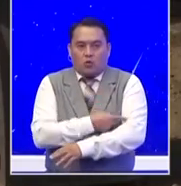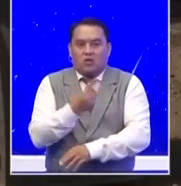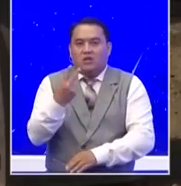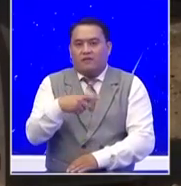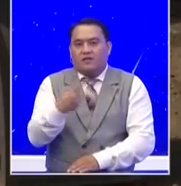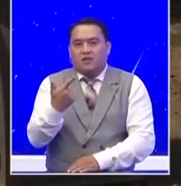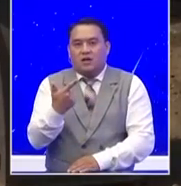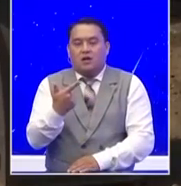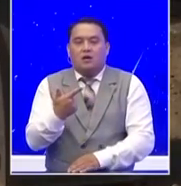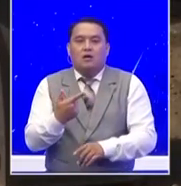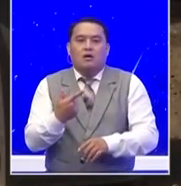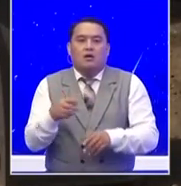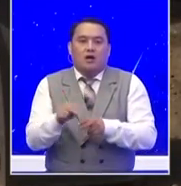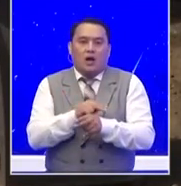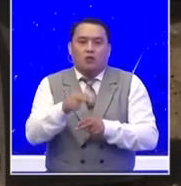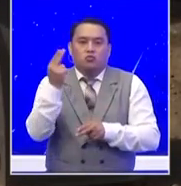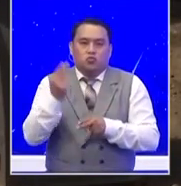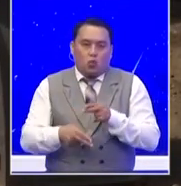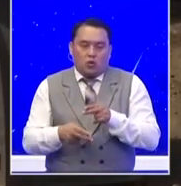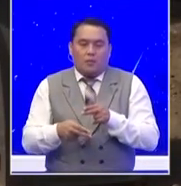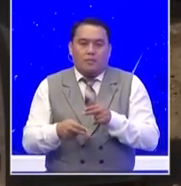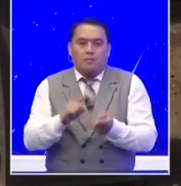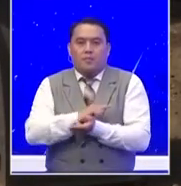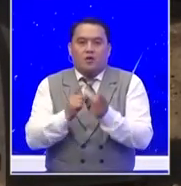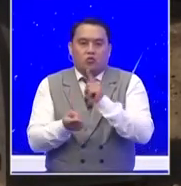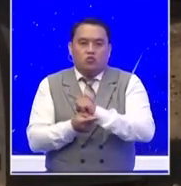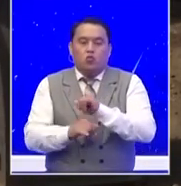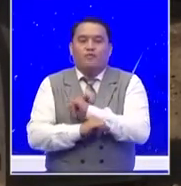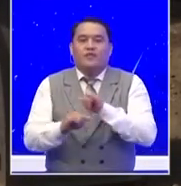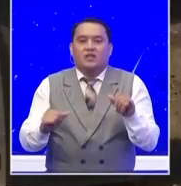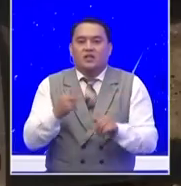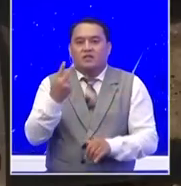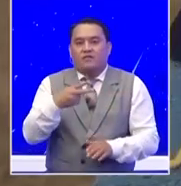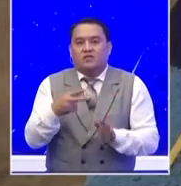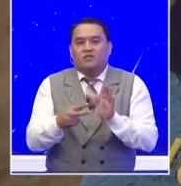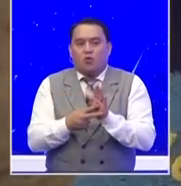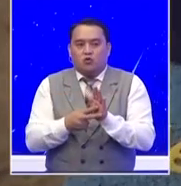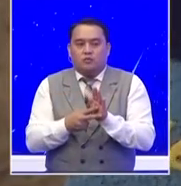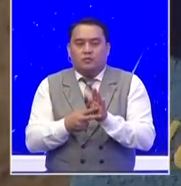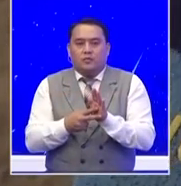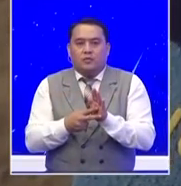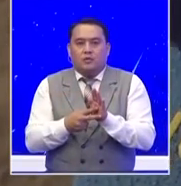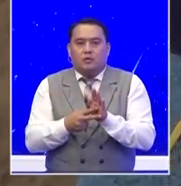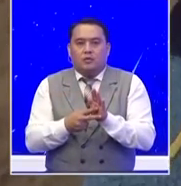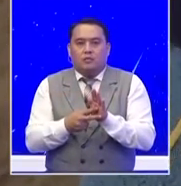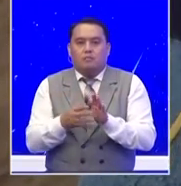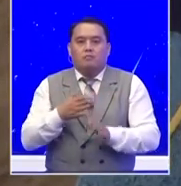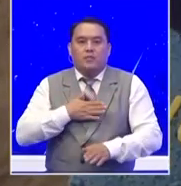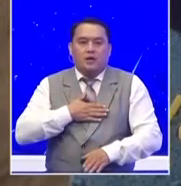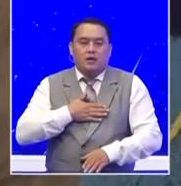21 гигакалорий, после реконструкции перевода, то есть мощность увеличится на 28 гигакалорий. Также уже